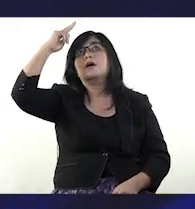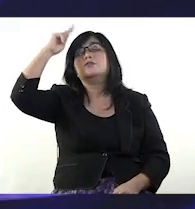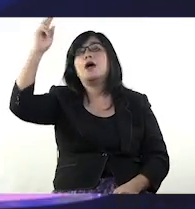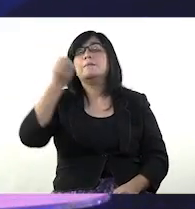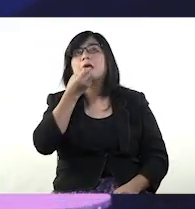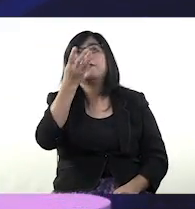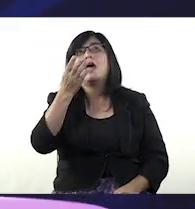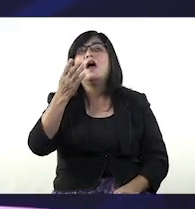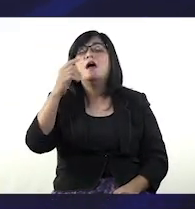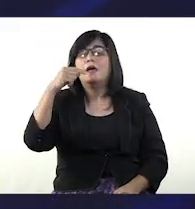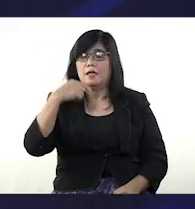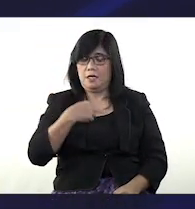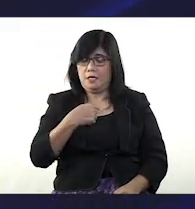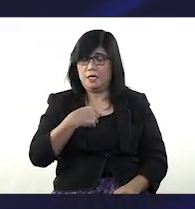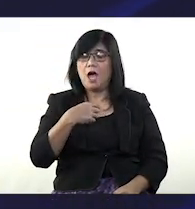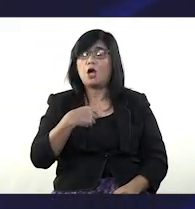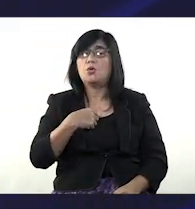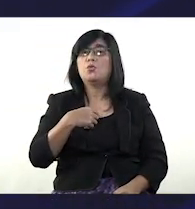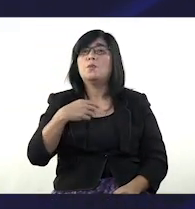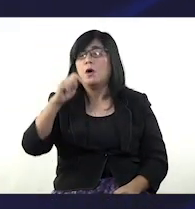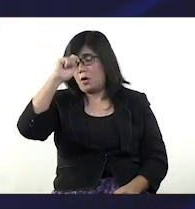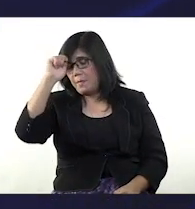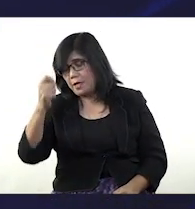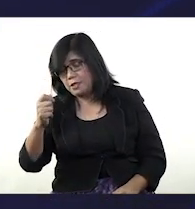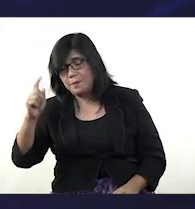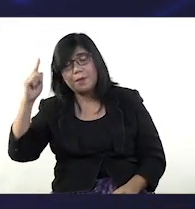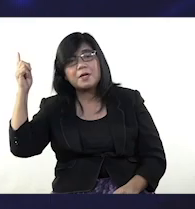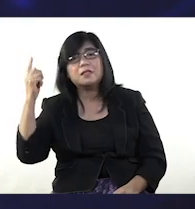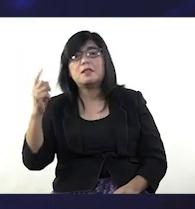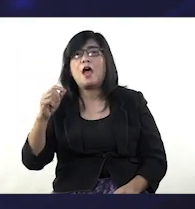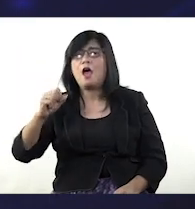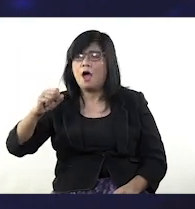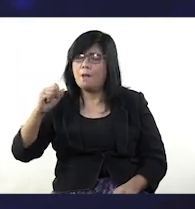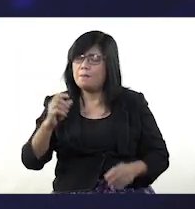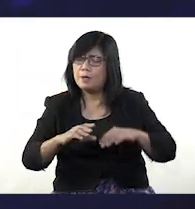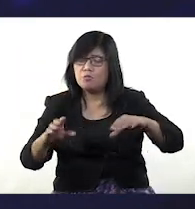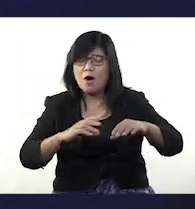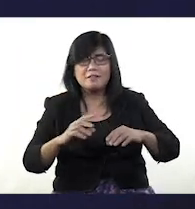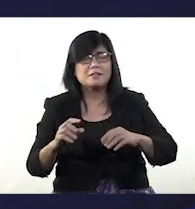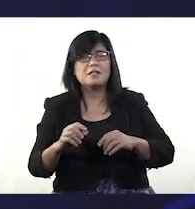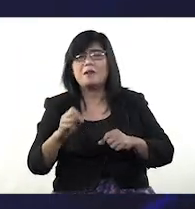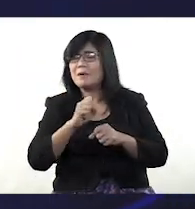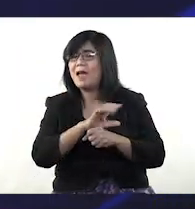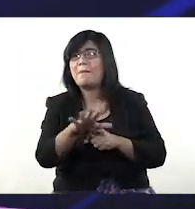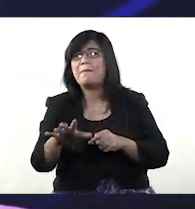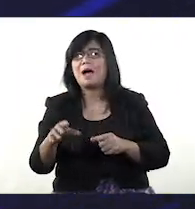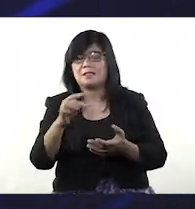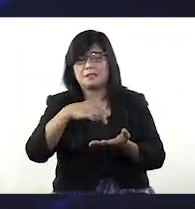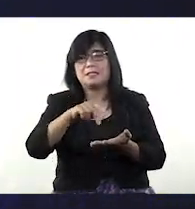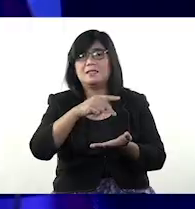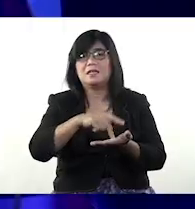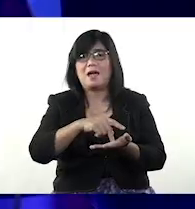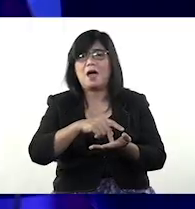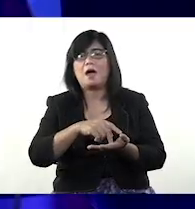aku mau menghormati Pemerintah ku aku mau berjuang tuh Pemerintah ku aku mau berbuat sesuatu Aku mau berdampak di tengah-tengah